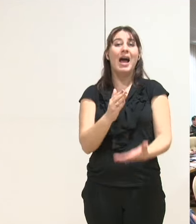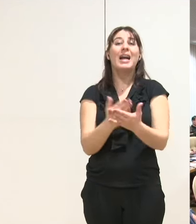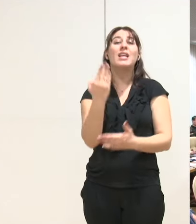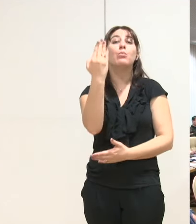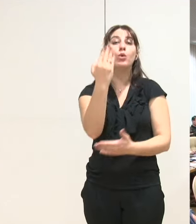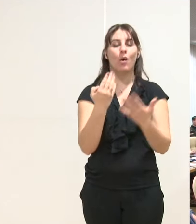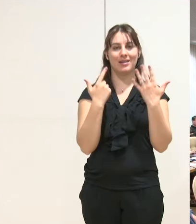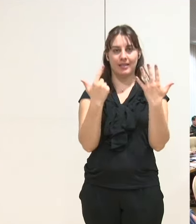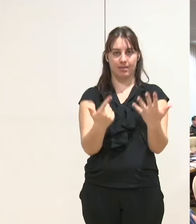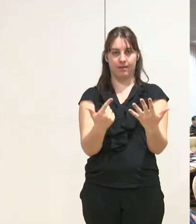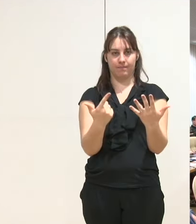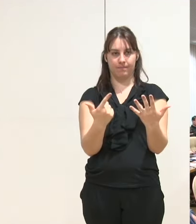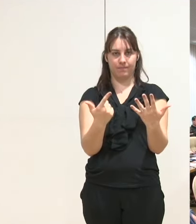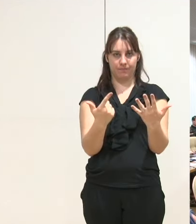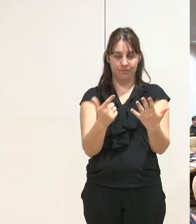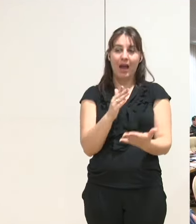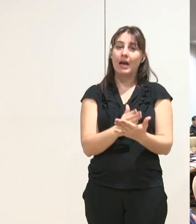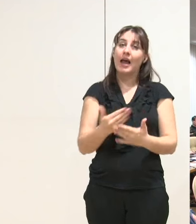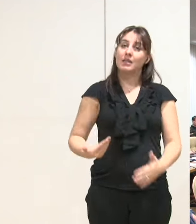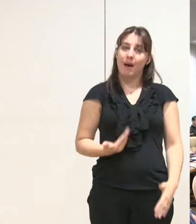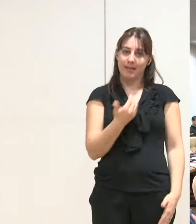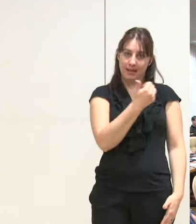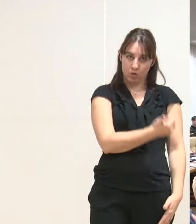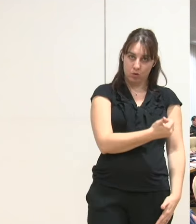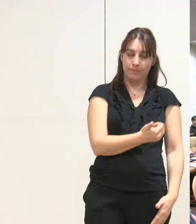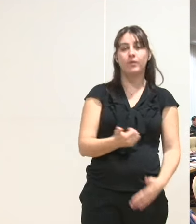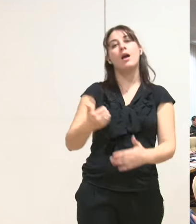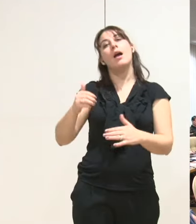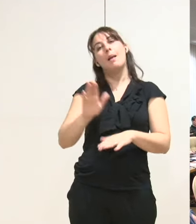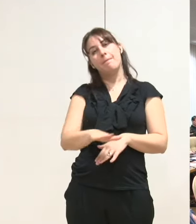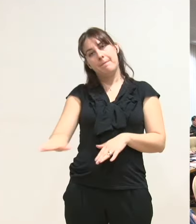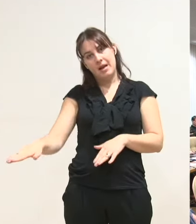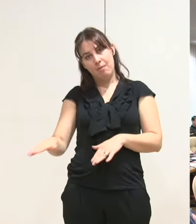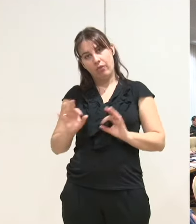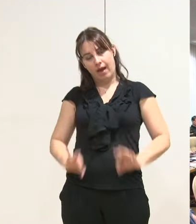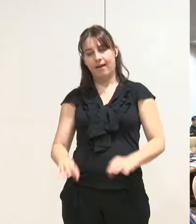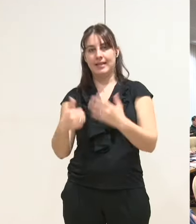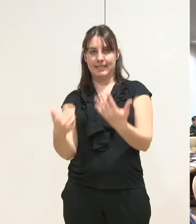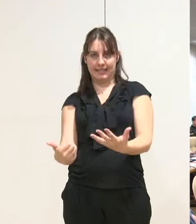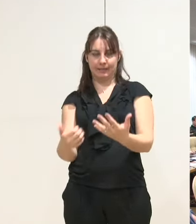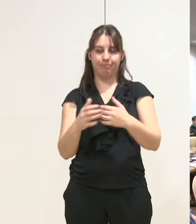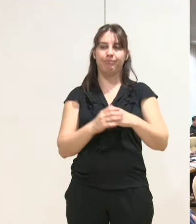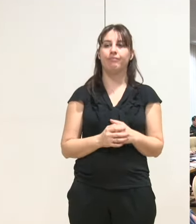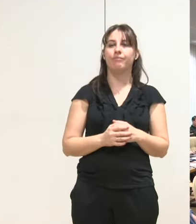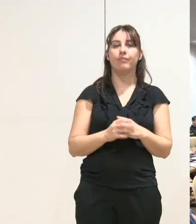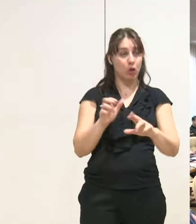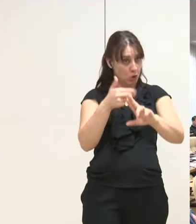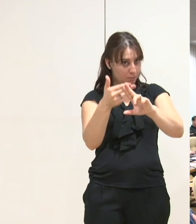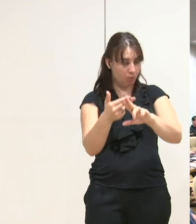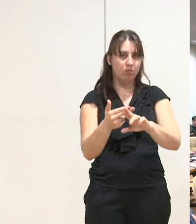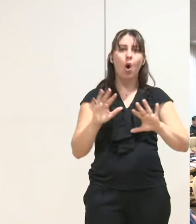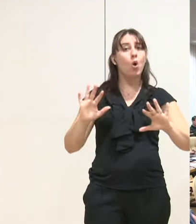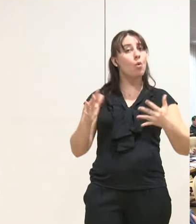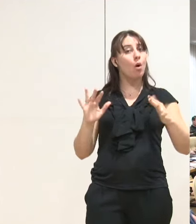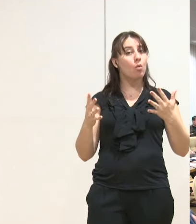hein et avec une classe maternelle et six classes élémentaires donc pour répondre ce besoin étaé établi en collaboration étroite